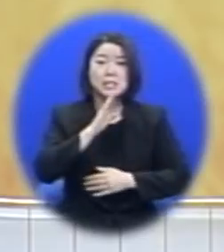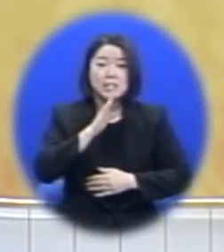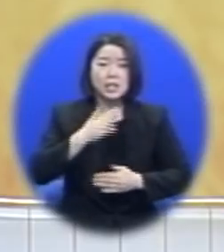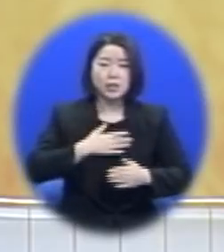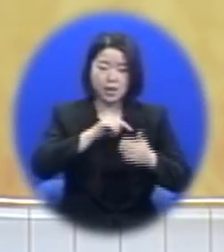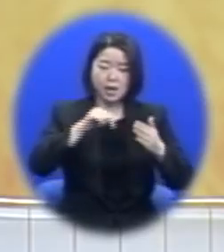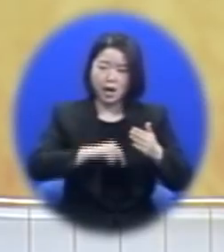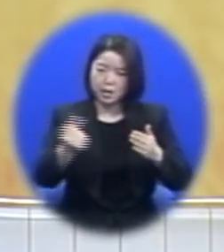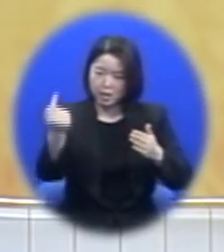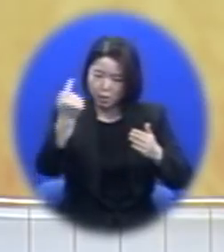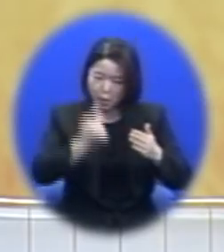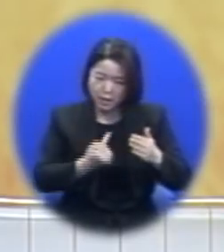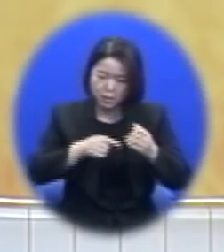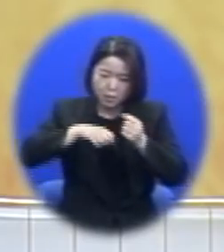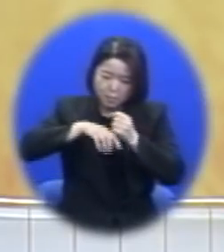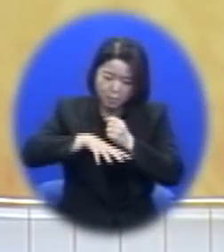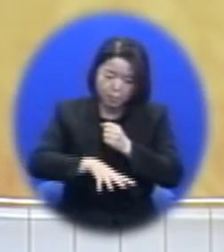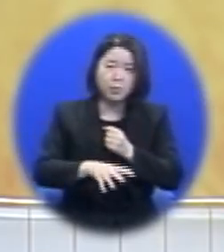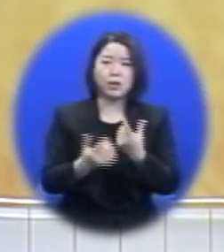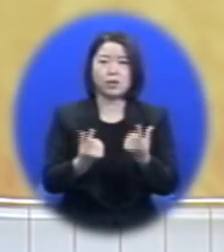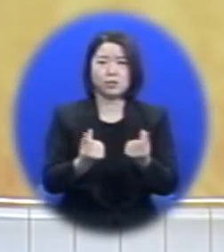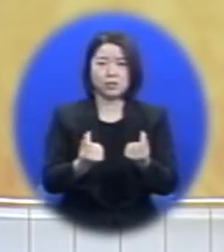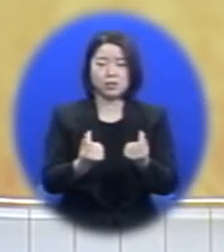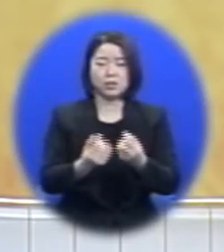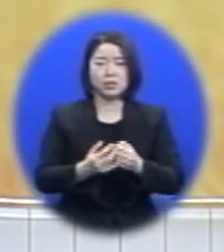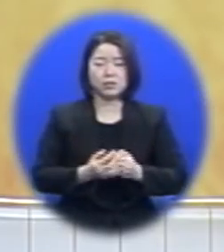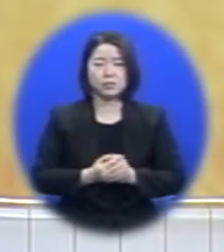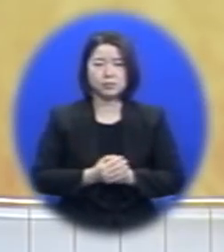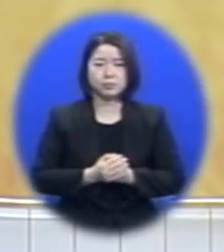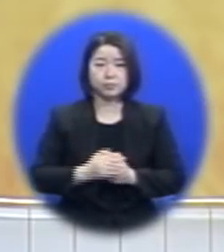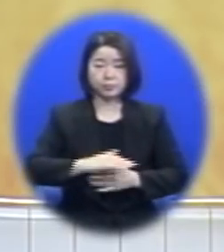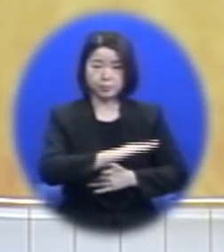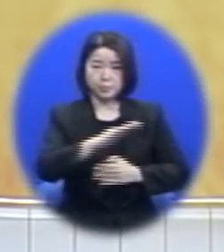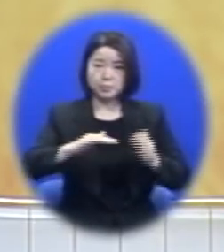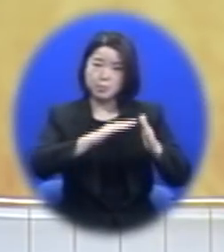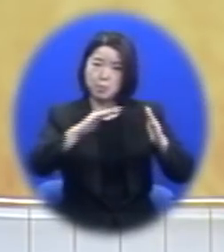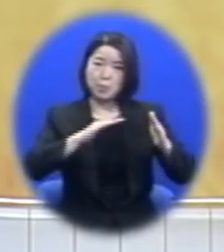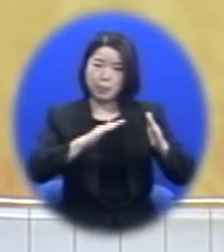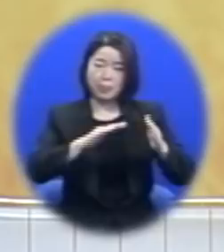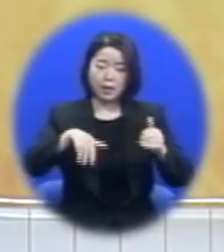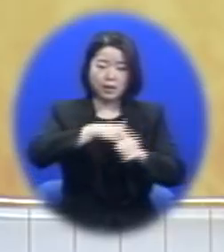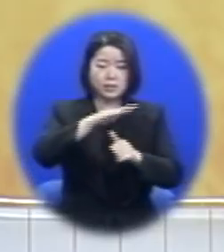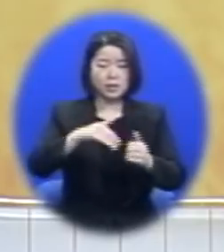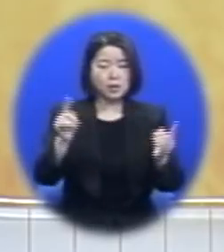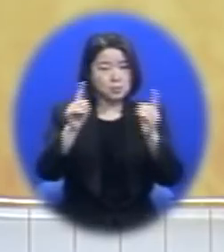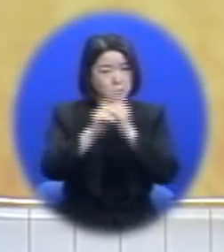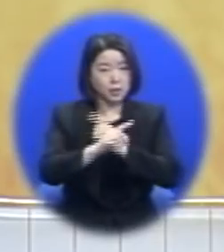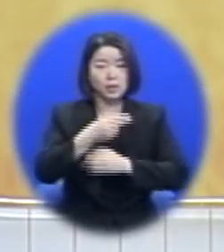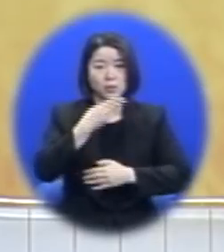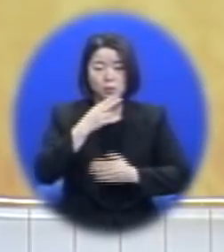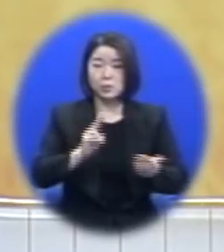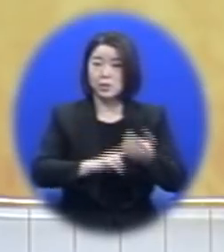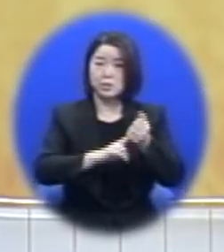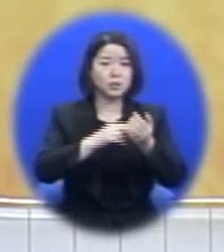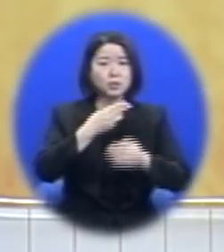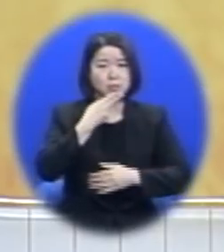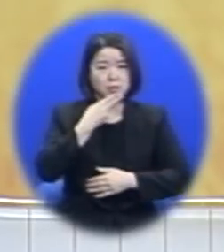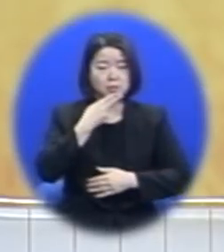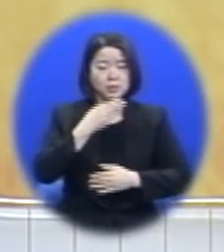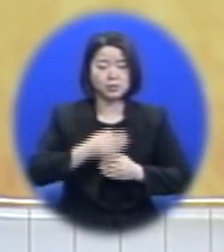들어오고 뿌리를 내린 듯 했습니다. 우리 가정의 상황은 변한 것도 없고 기적도